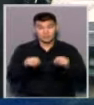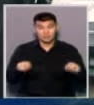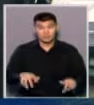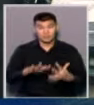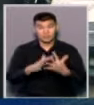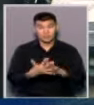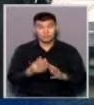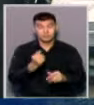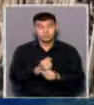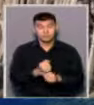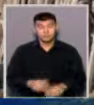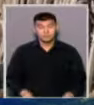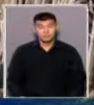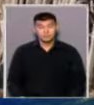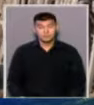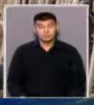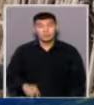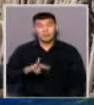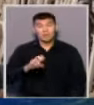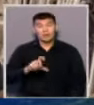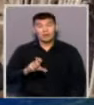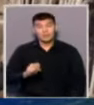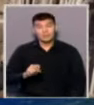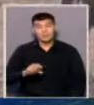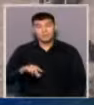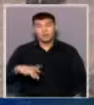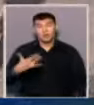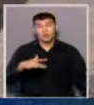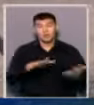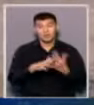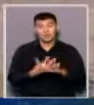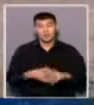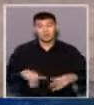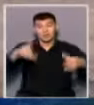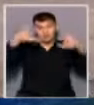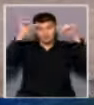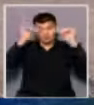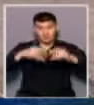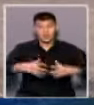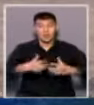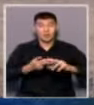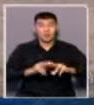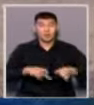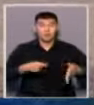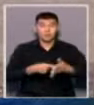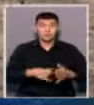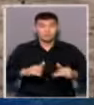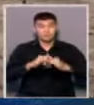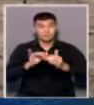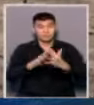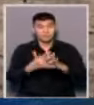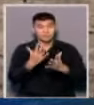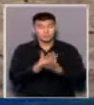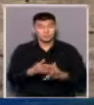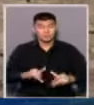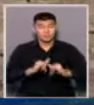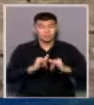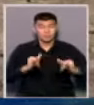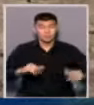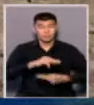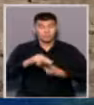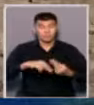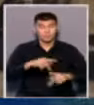аудандарында шоғырланған. Ал Махамбет Құрманғаз аудандарында мал шаруашылығының өсімі анық байқалады. Атырау қаласы